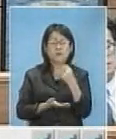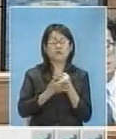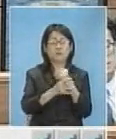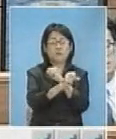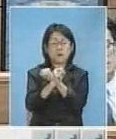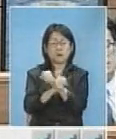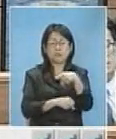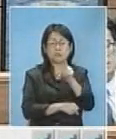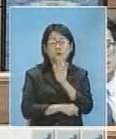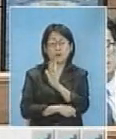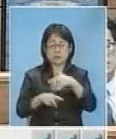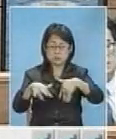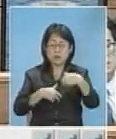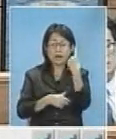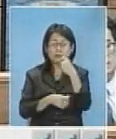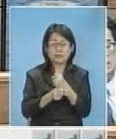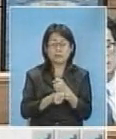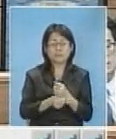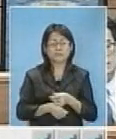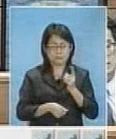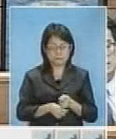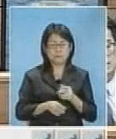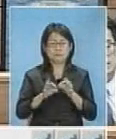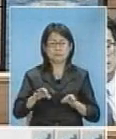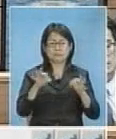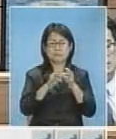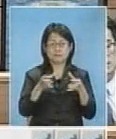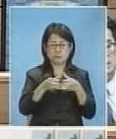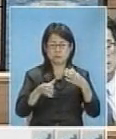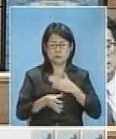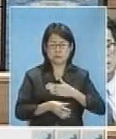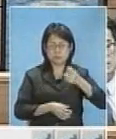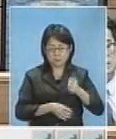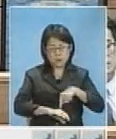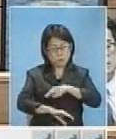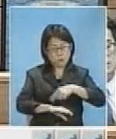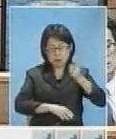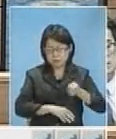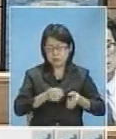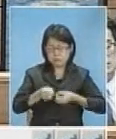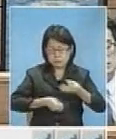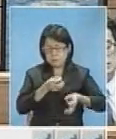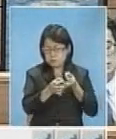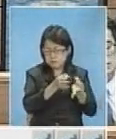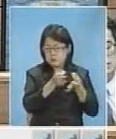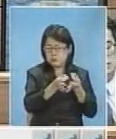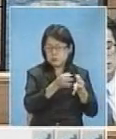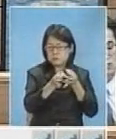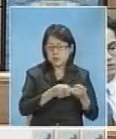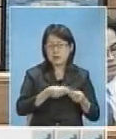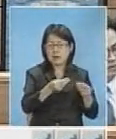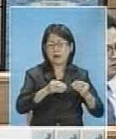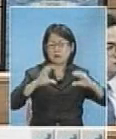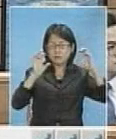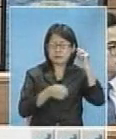ชาชนเพราะฉะนั้นในเรื่องนี้จึงมีความจำเป็นอย่างยิ่งที่พวกกับผมต้องใช้เวลาในการที่จะชี้แจงให้กับรัฐบาลเพื่อกลับไปทบท